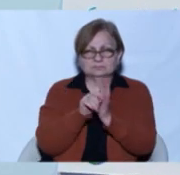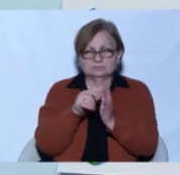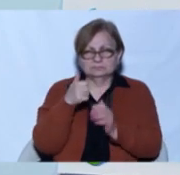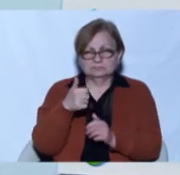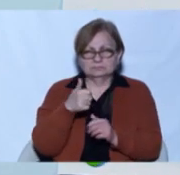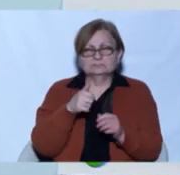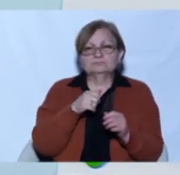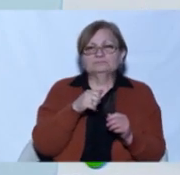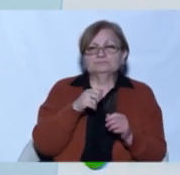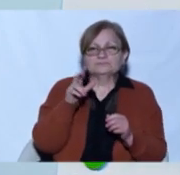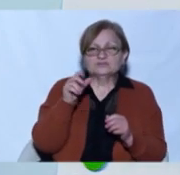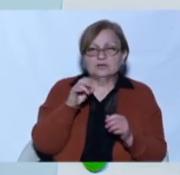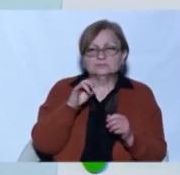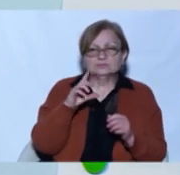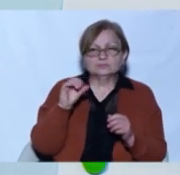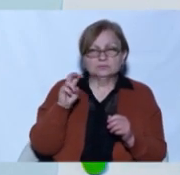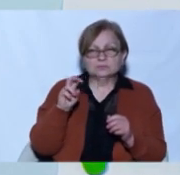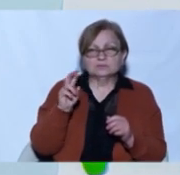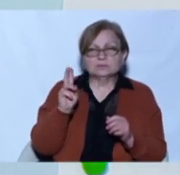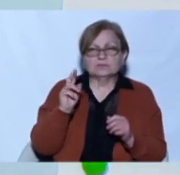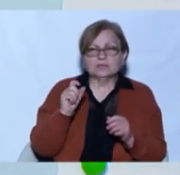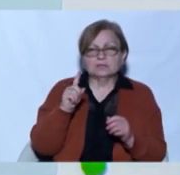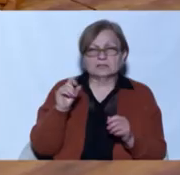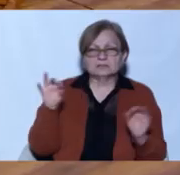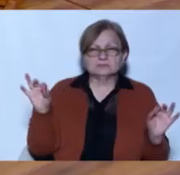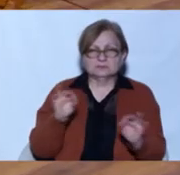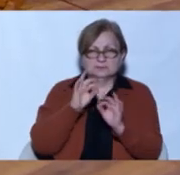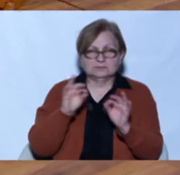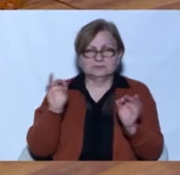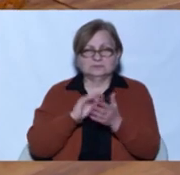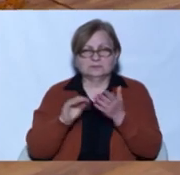ჯანსუხ კახიძისა, სიმღერა, რომელიც დაწერილია,